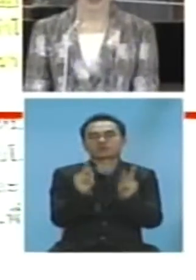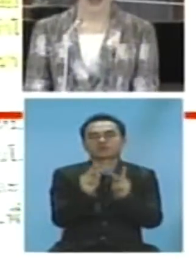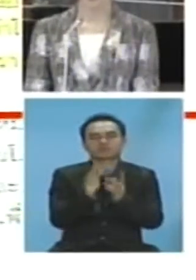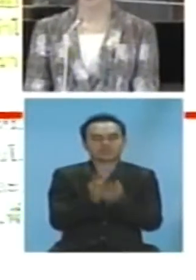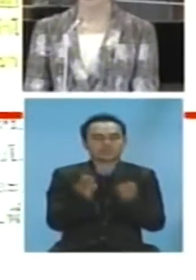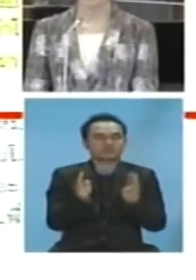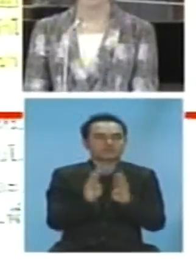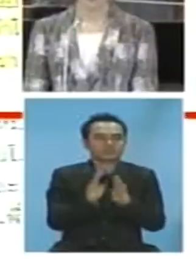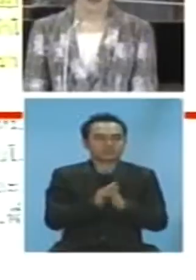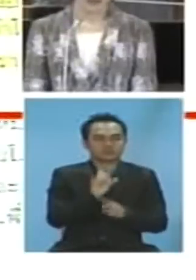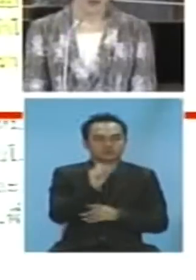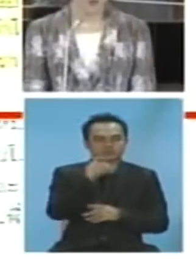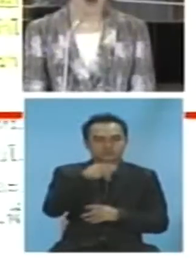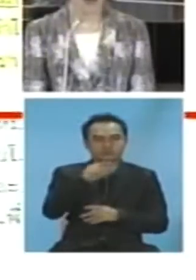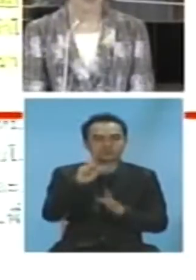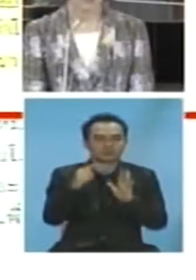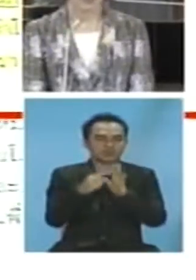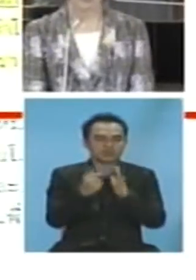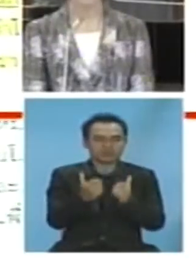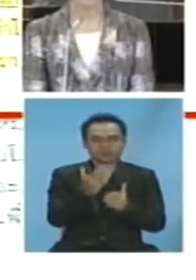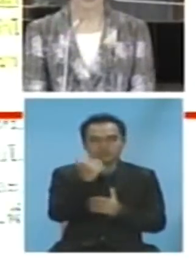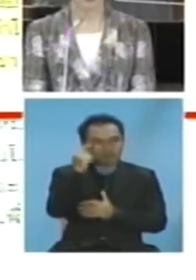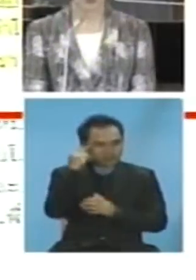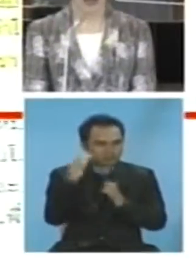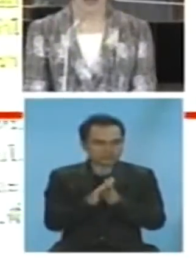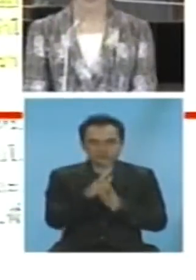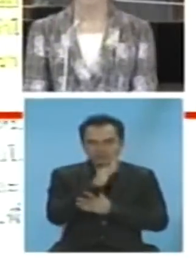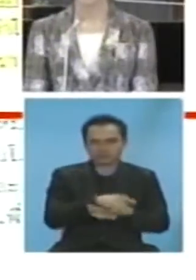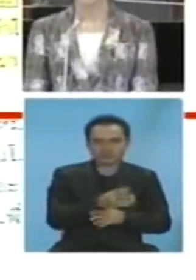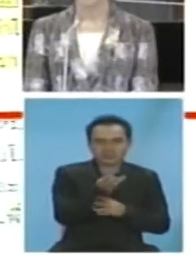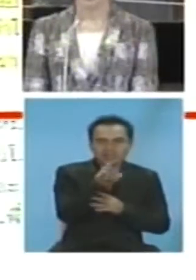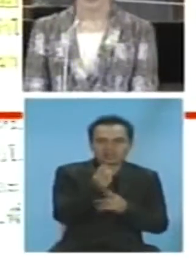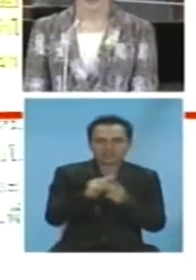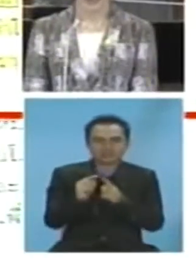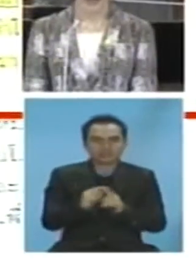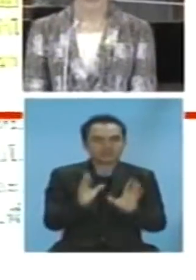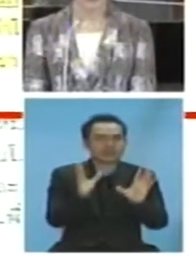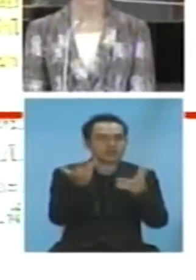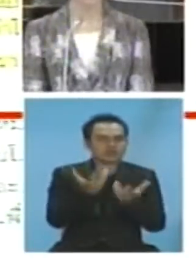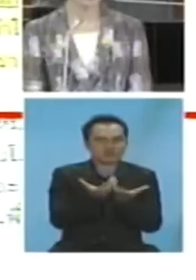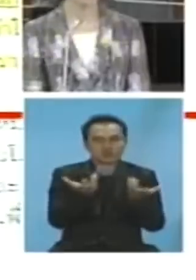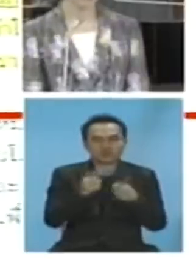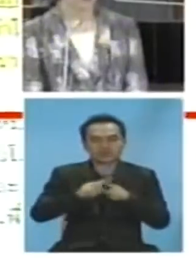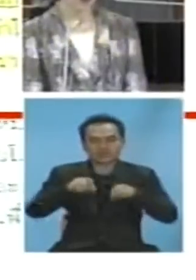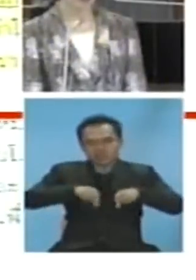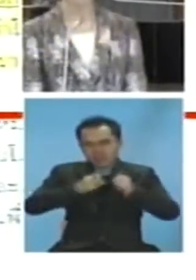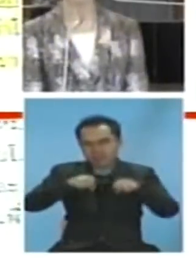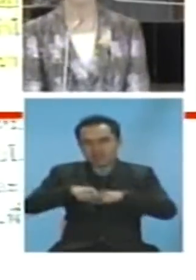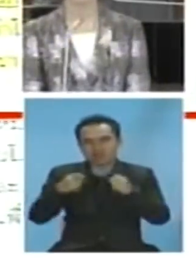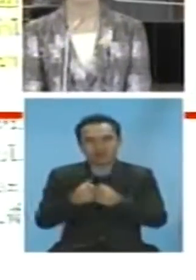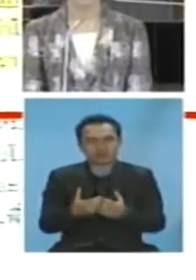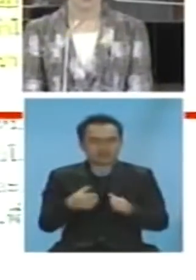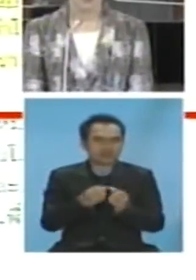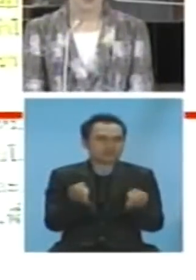ของนางสาวสุภาที่ระบุว่าหากมีการสูญหายหรือสินค้าเสื่อมคุณภาพเพราะความบก